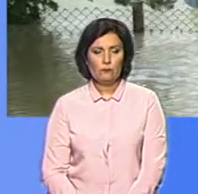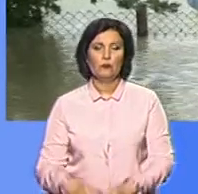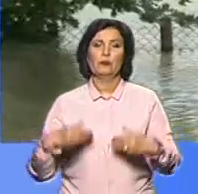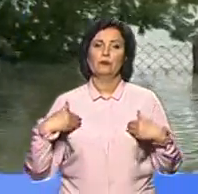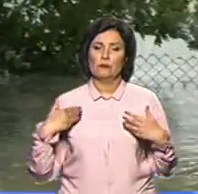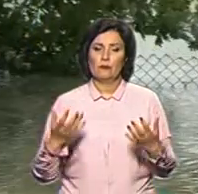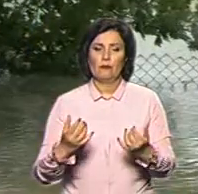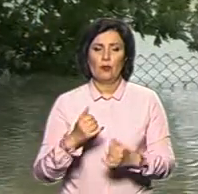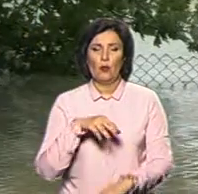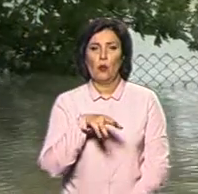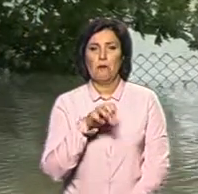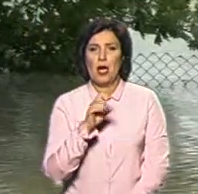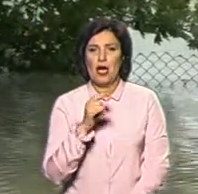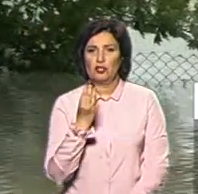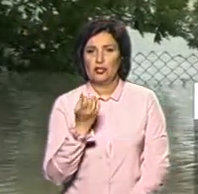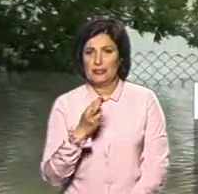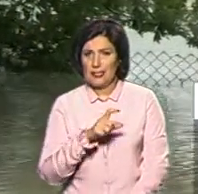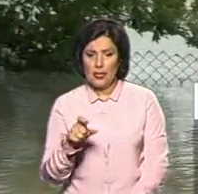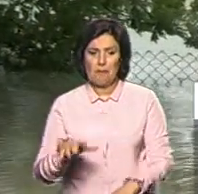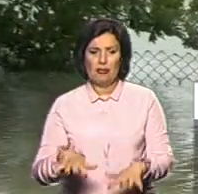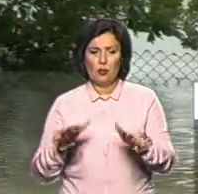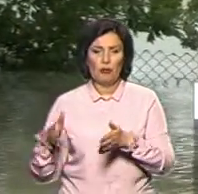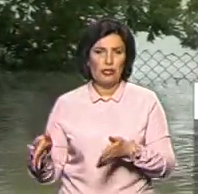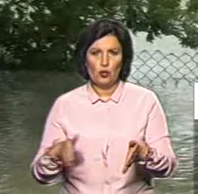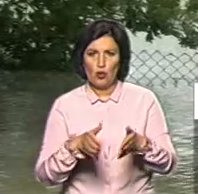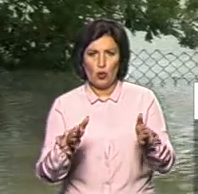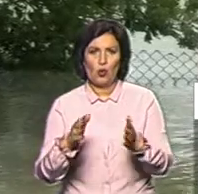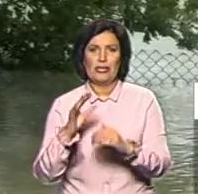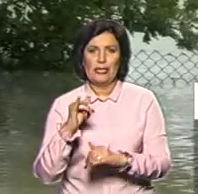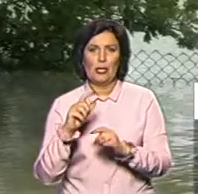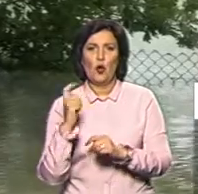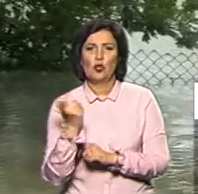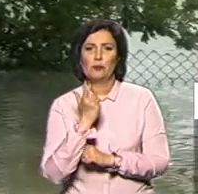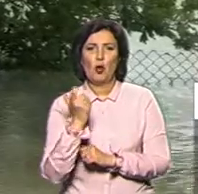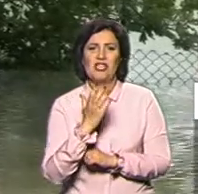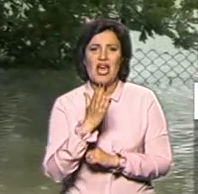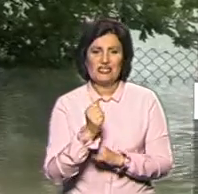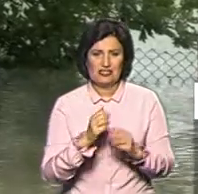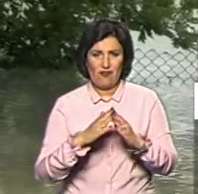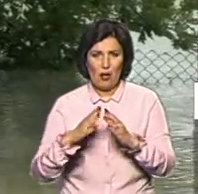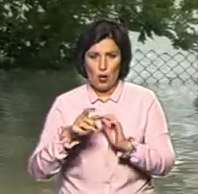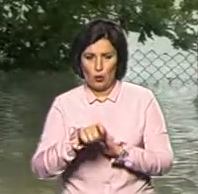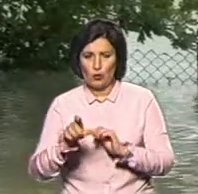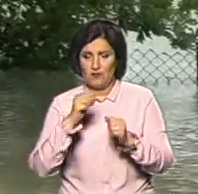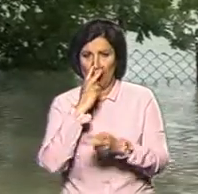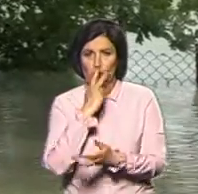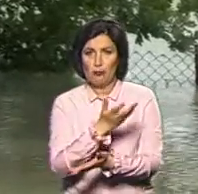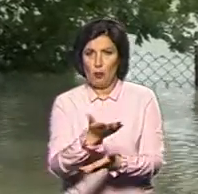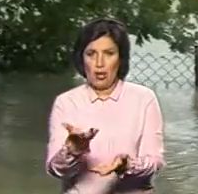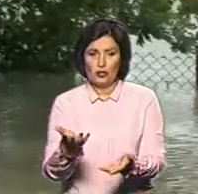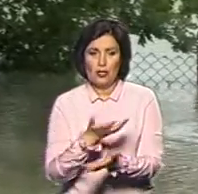Вітаю, Валерію. У Маршинцях підтоплені дороги і господарства людей. Зокрема, ви можете побачити,